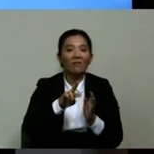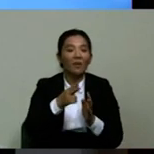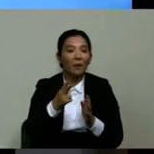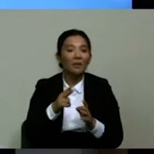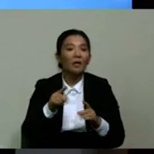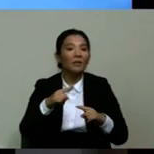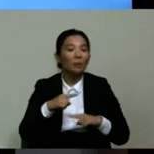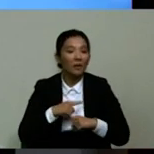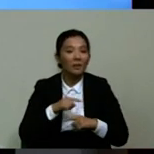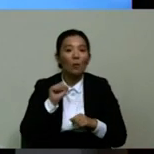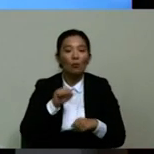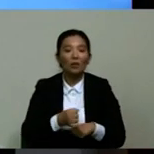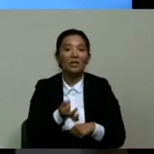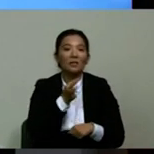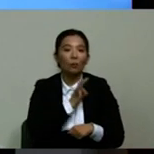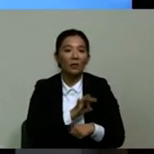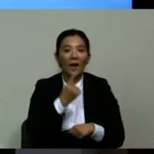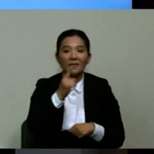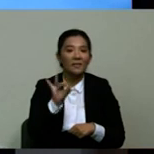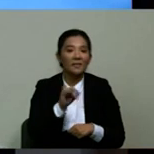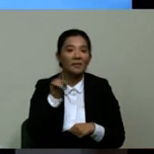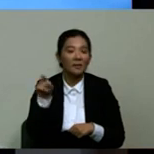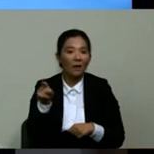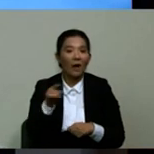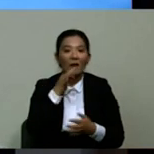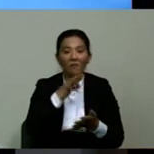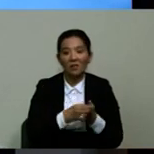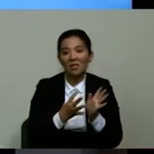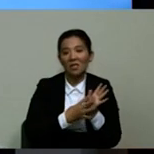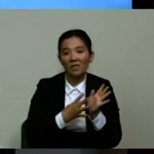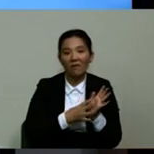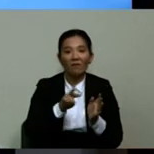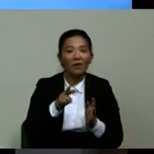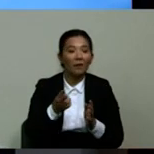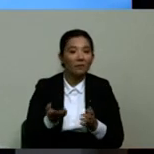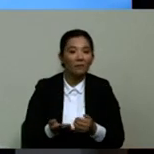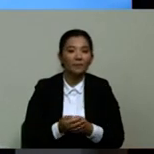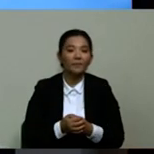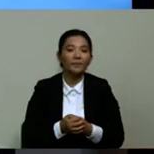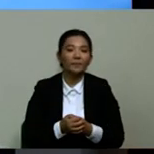способов. Мы можем использовать один из них. Ответ – 9 способов.